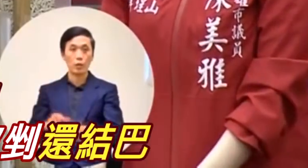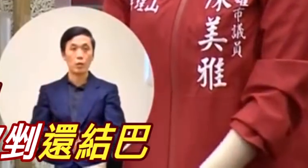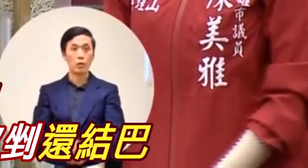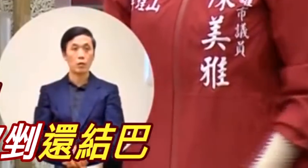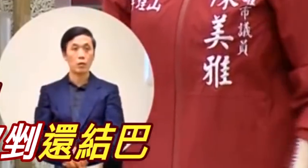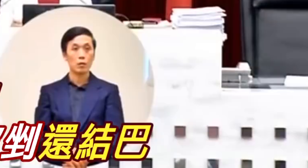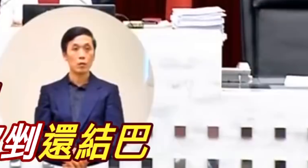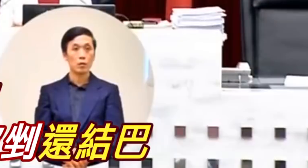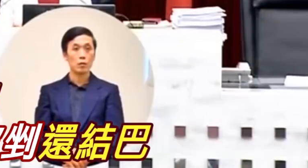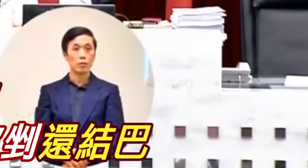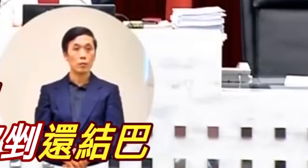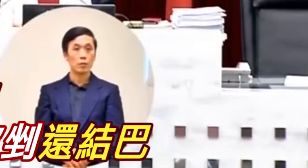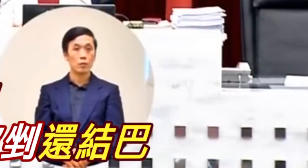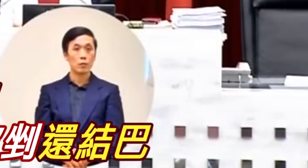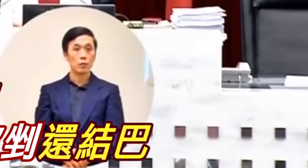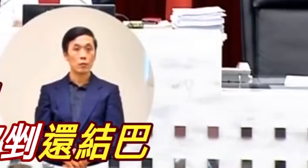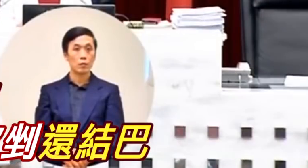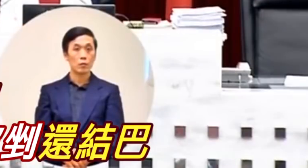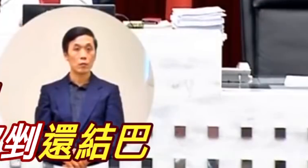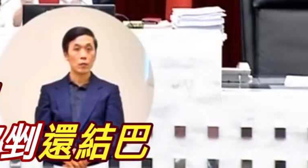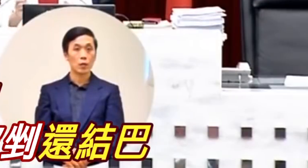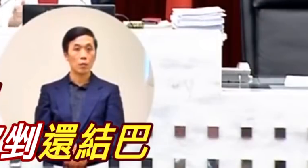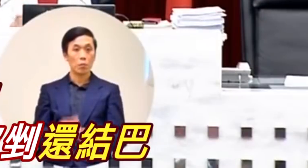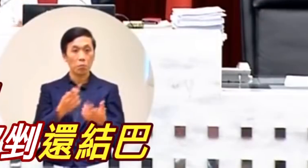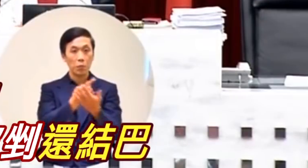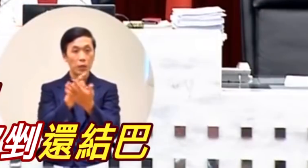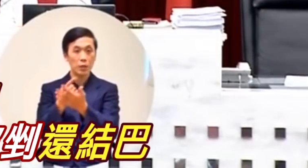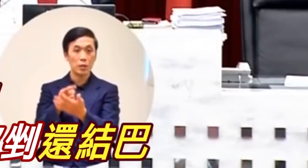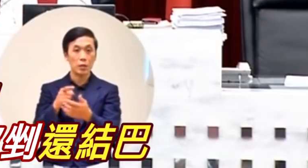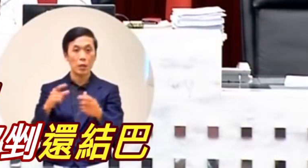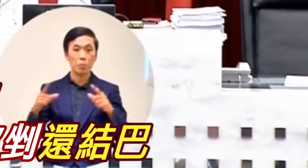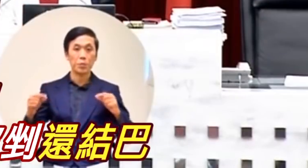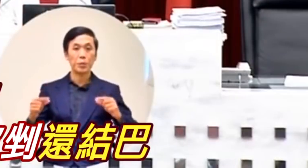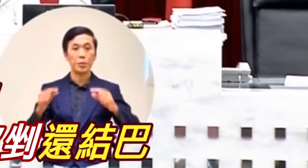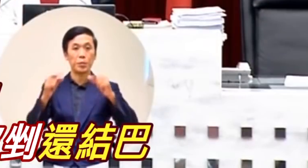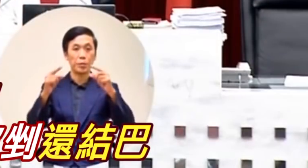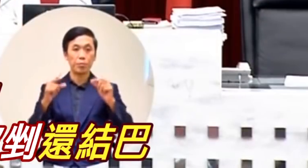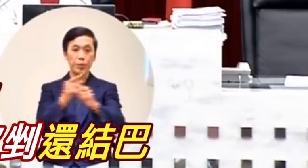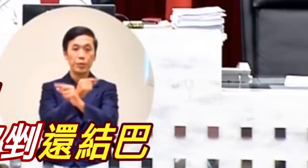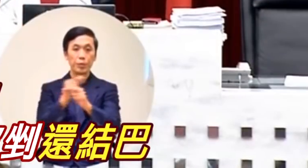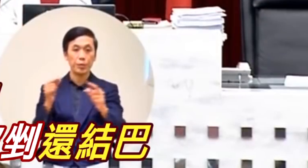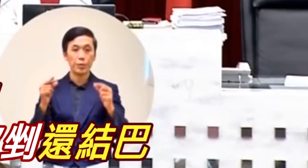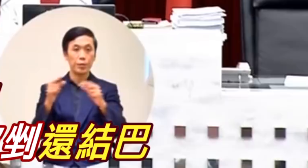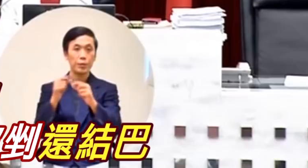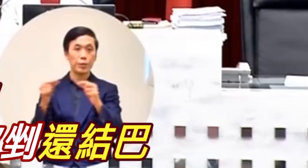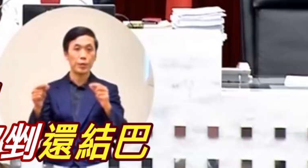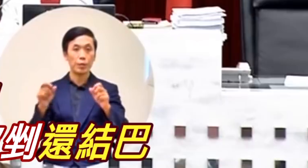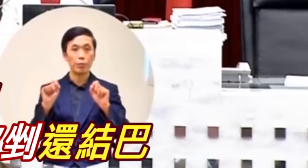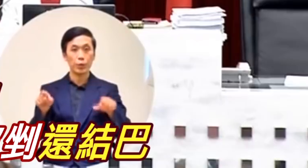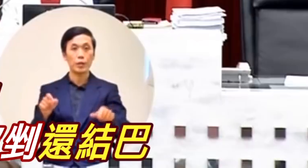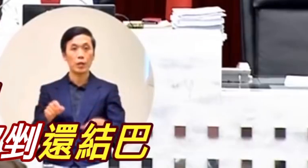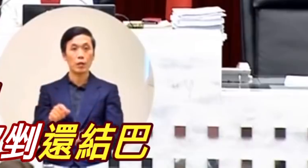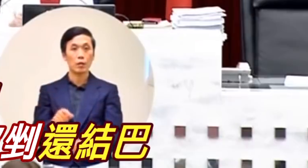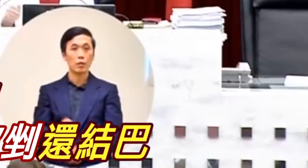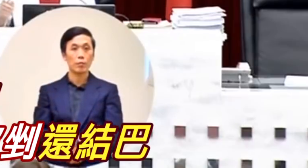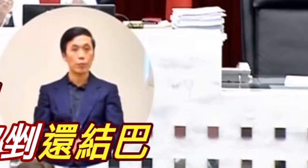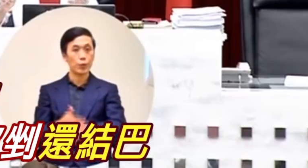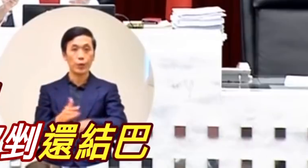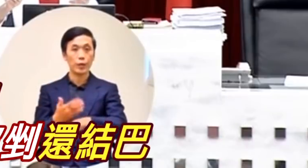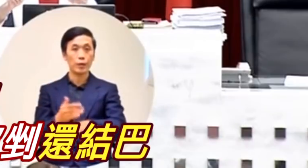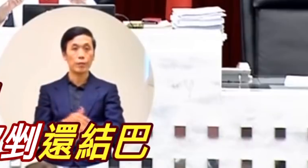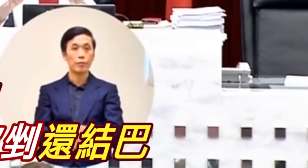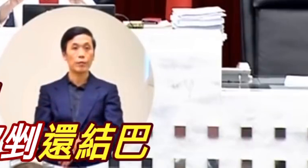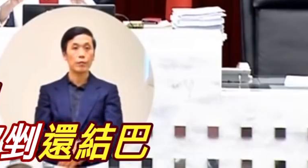就不会造成哦。老师，你讲你的，他问他的。 在七座目前没有，我们不继续争取，我们